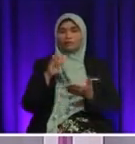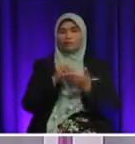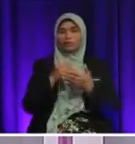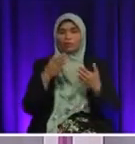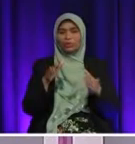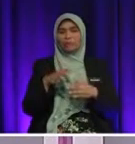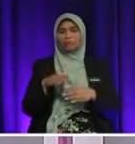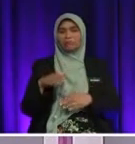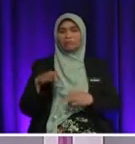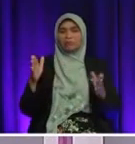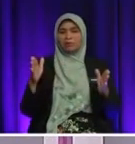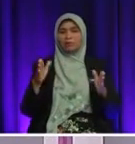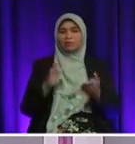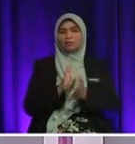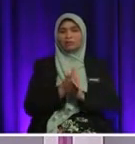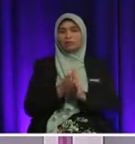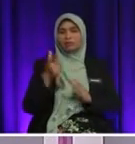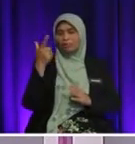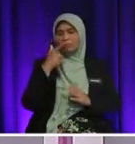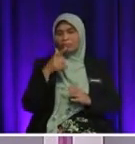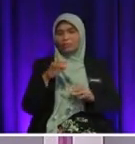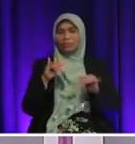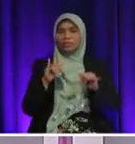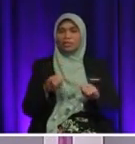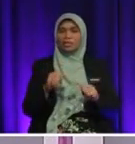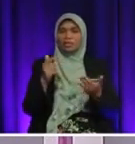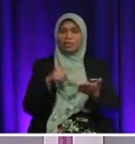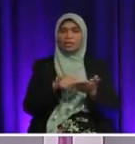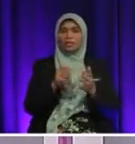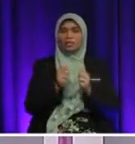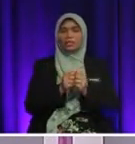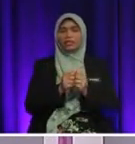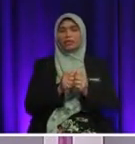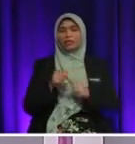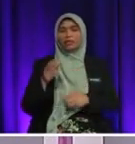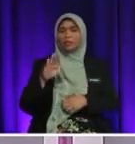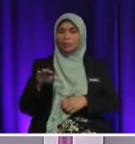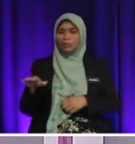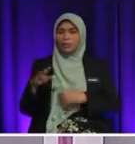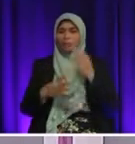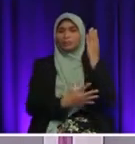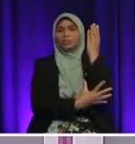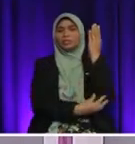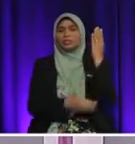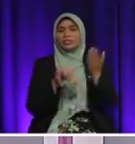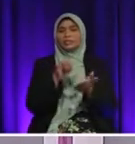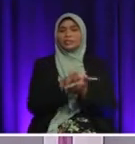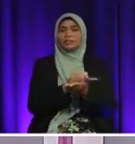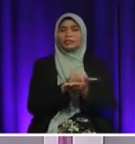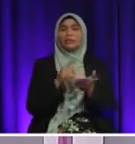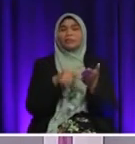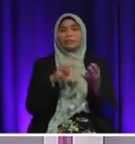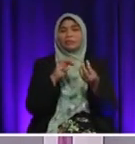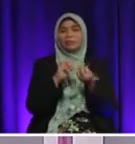dia mengambil keputusan untuk pulang ke Tasik Hijau. Okey. Jadi apa